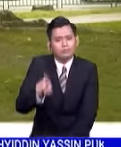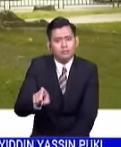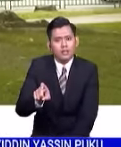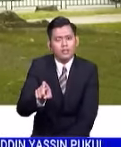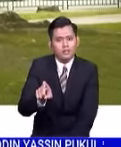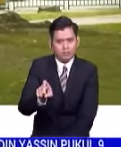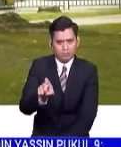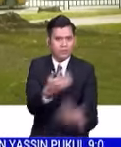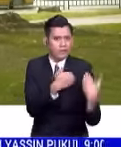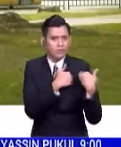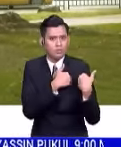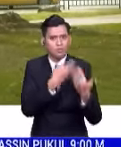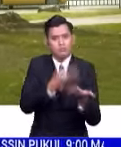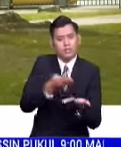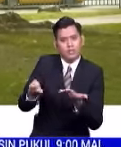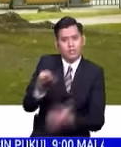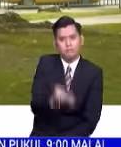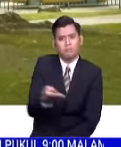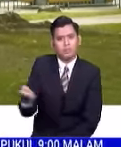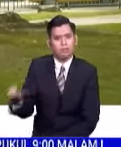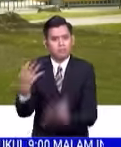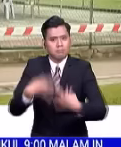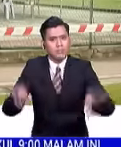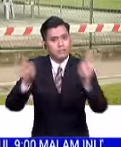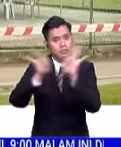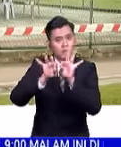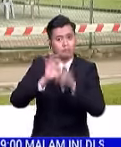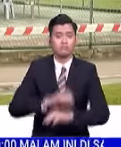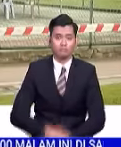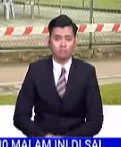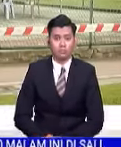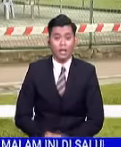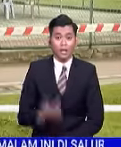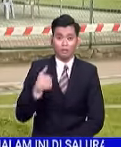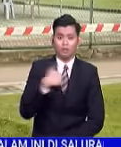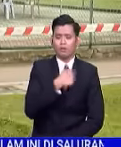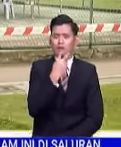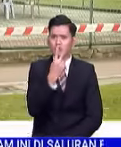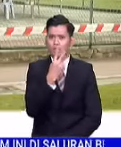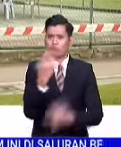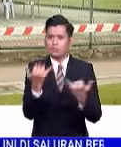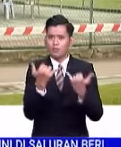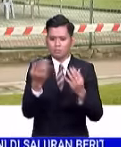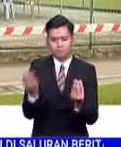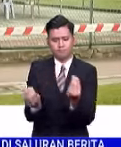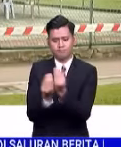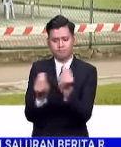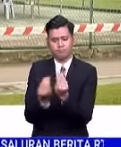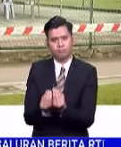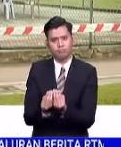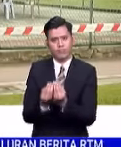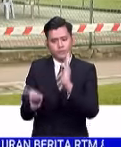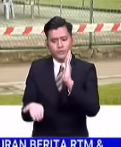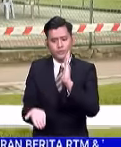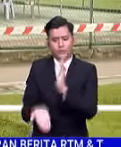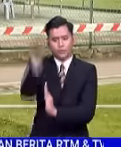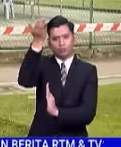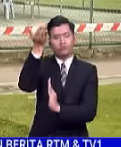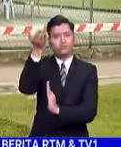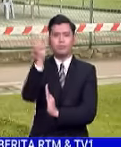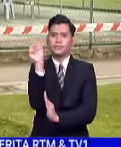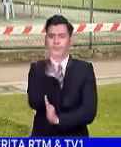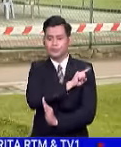peranan untuk membeli barang keperluan. Kalau kita tengok kadar peningkatan COVID-19 baru-baru ini pun memang